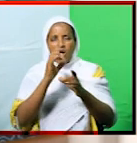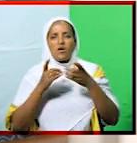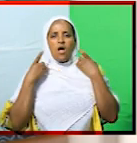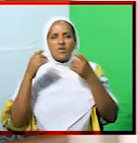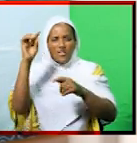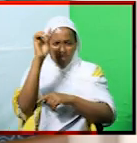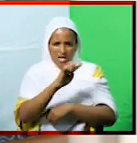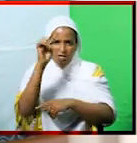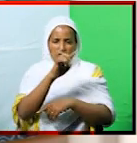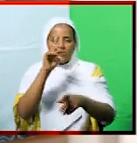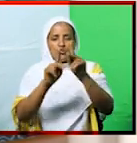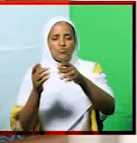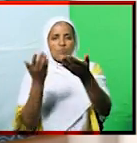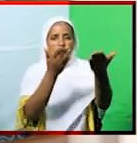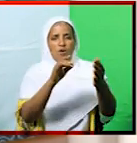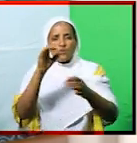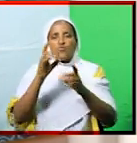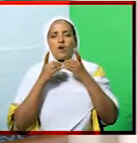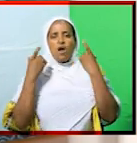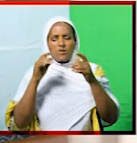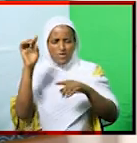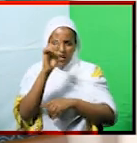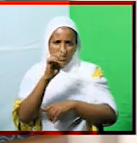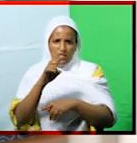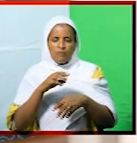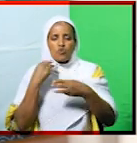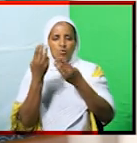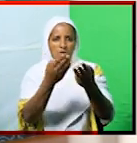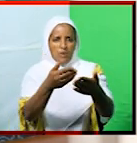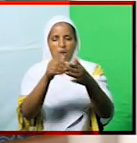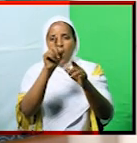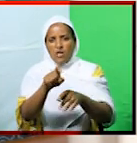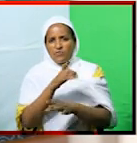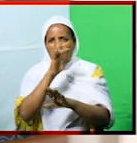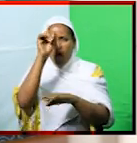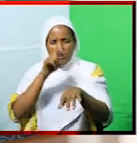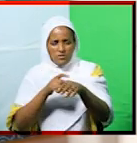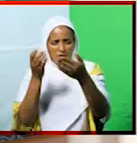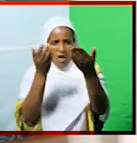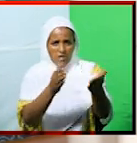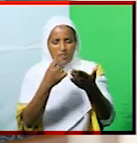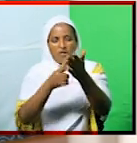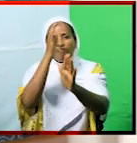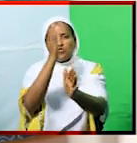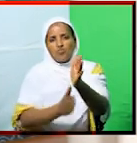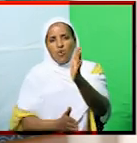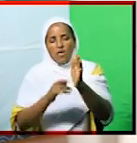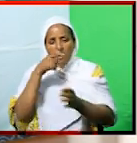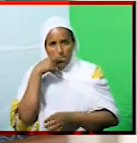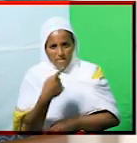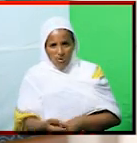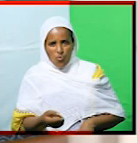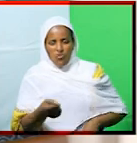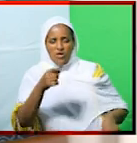ቀድሞ በእንታ ኃጢአቶም ወድህረ በእንታዝ መጀመሪያ ስለ ራሱ ኃጢአት እንደሚያቀርቡ እንደ ቀድሞ ሊቀ ካህናት እለት ለህዝቡ ደግሞ